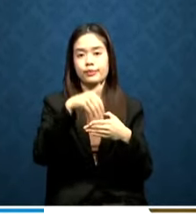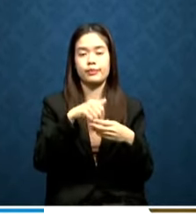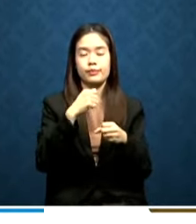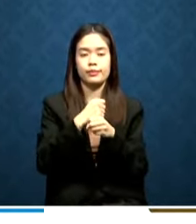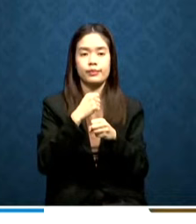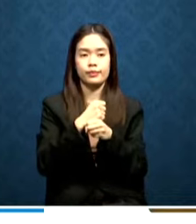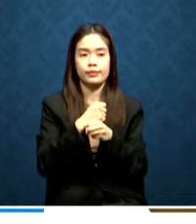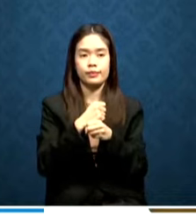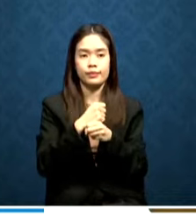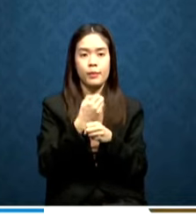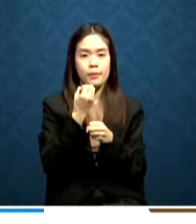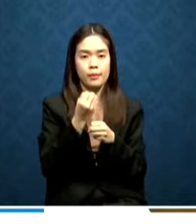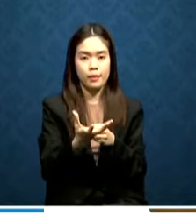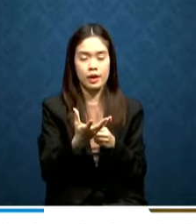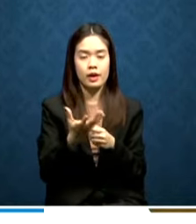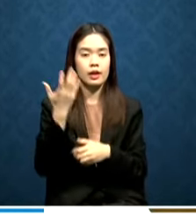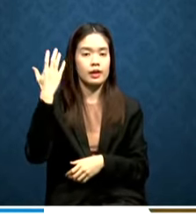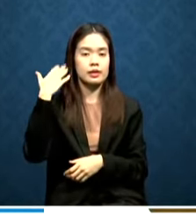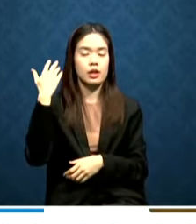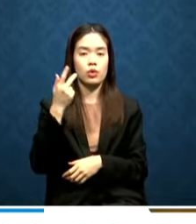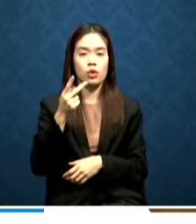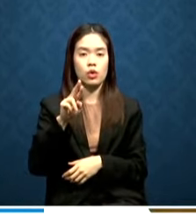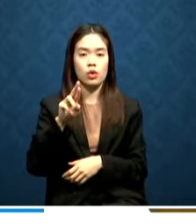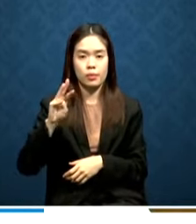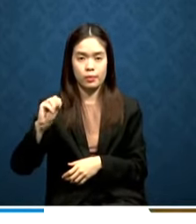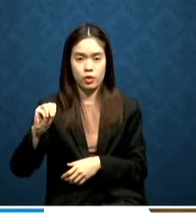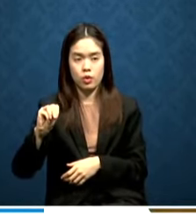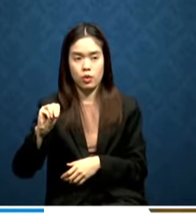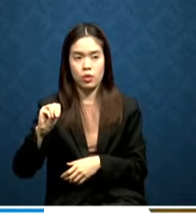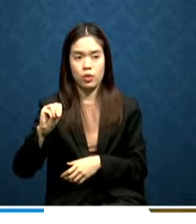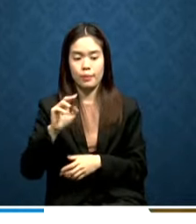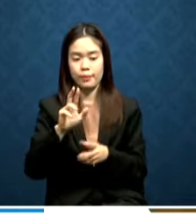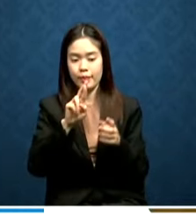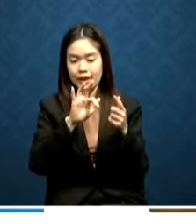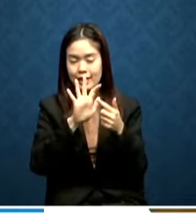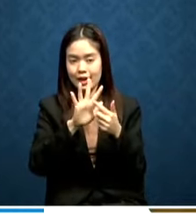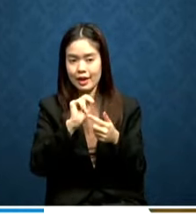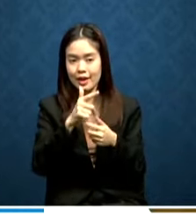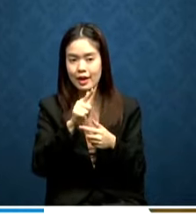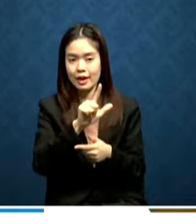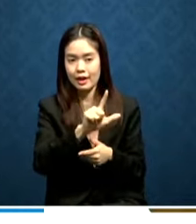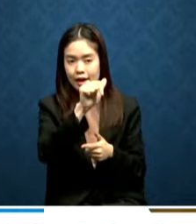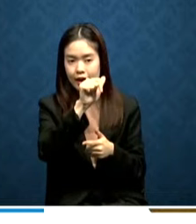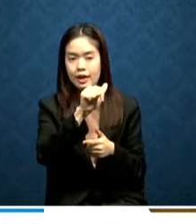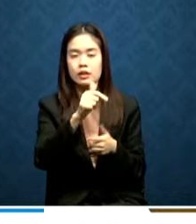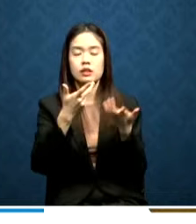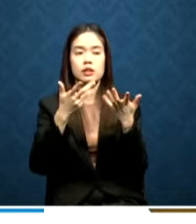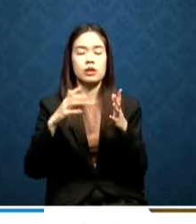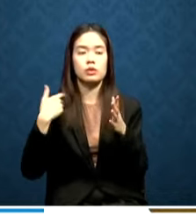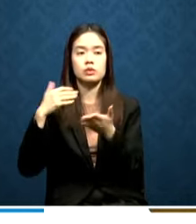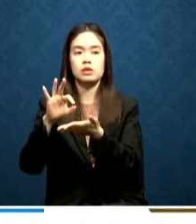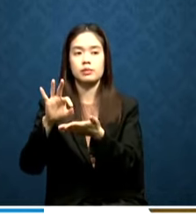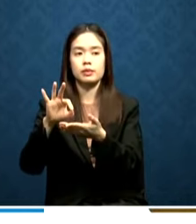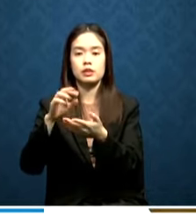ครม.คราวนั้นนะครับเสนอว่าให้เอาร่างของคณะรัฐมนตรีเป็นหลักแล้วก็เชิญพรรคการเมืองที่เสนอการ